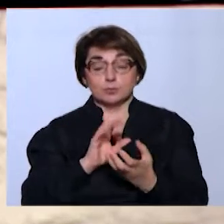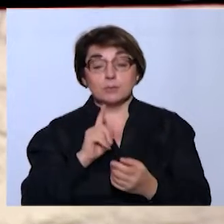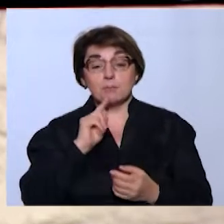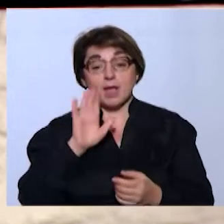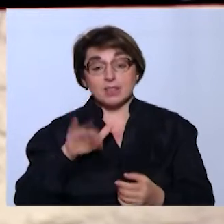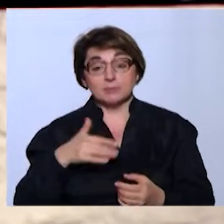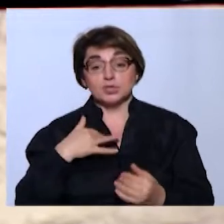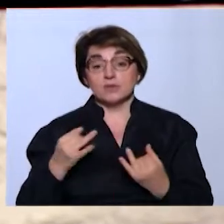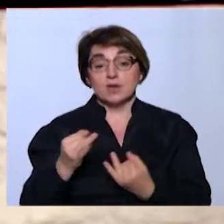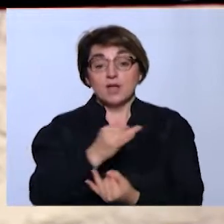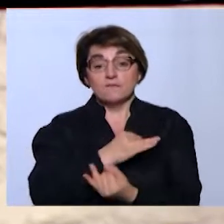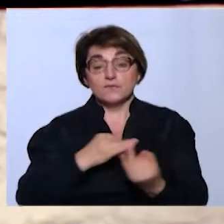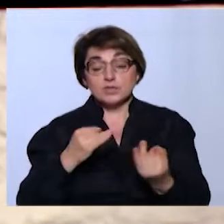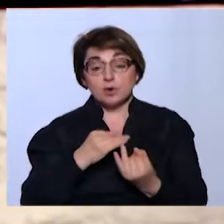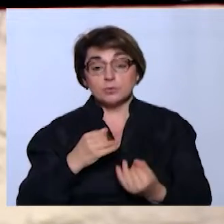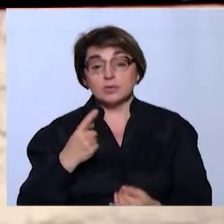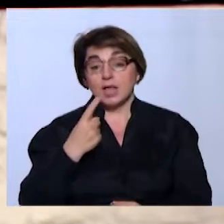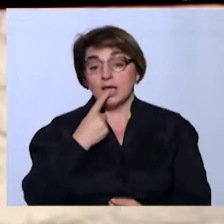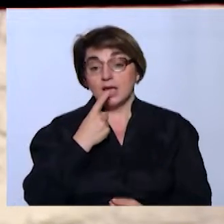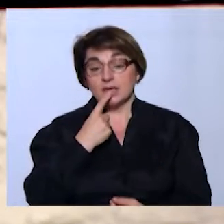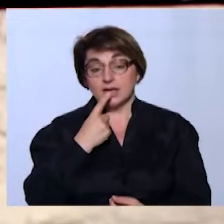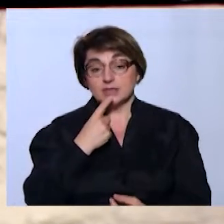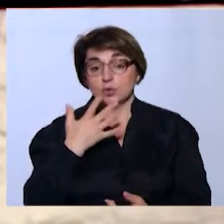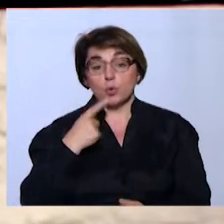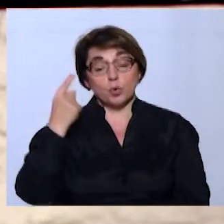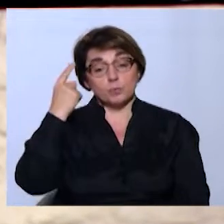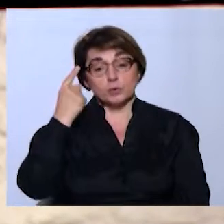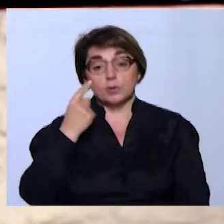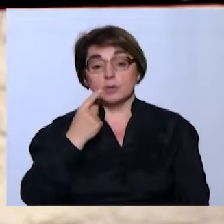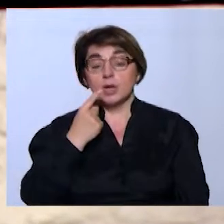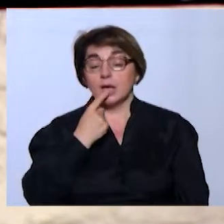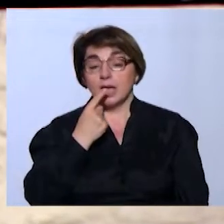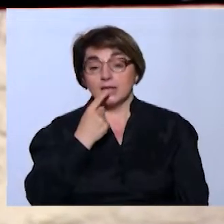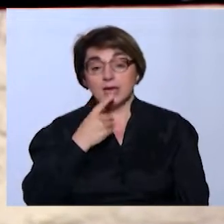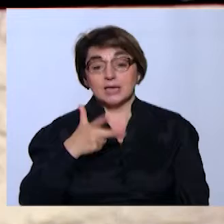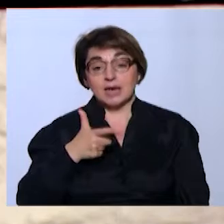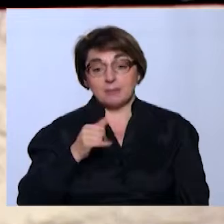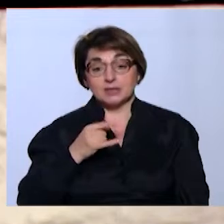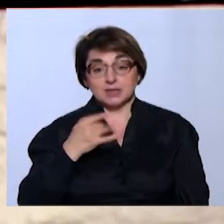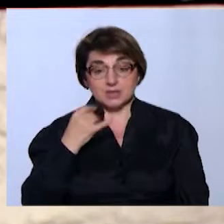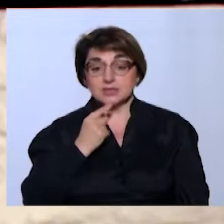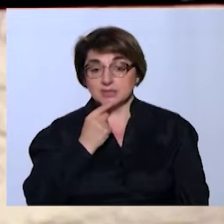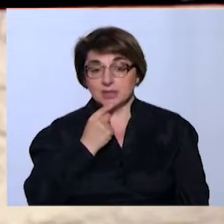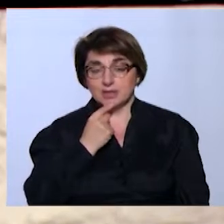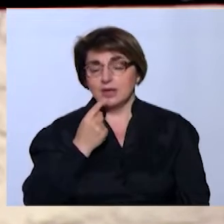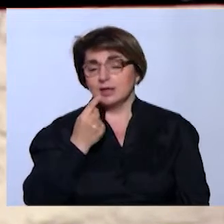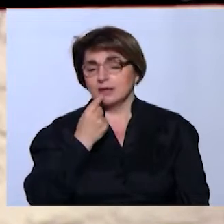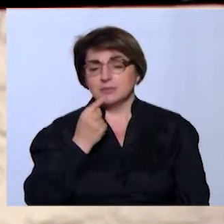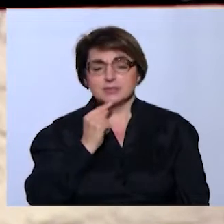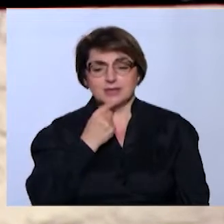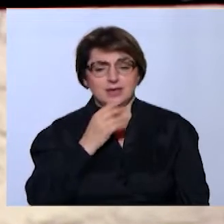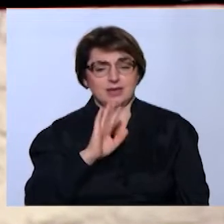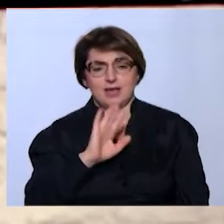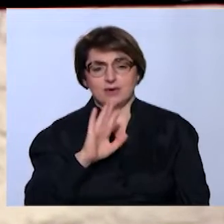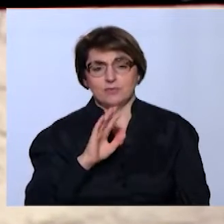მანამდე ჩვენ ვისაუბროთ გრამატიკაზე. როგორ ფიქრობთ, გრამატიკა ძნელია? არა, გრამატიკა ძნელი არ